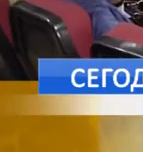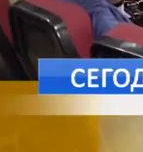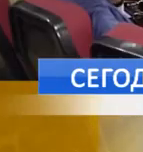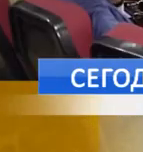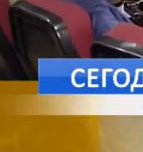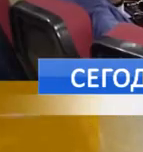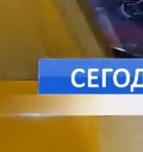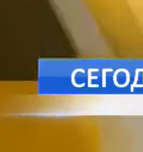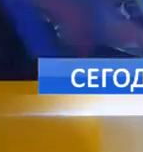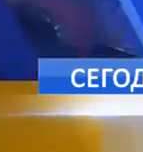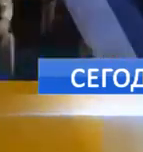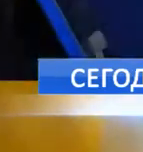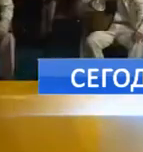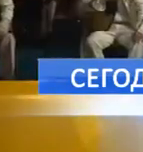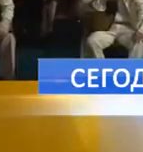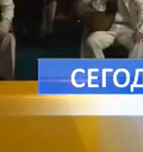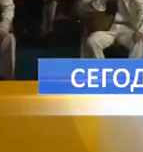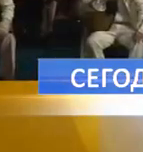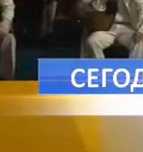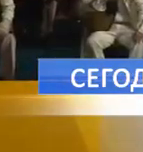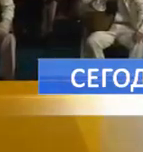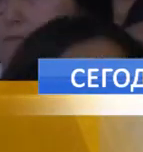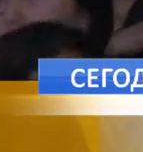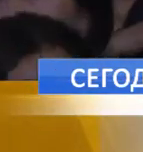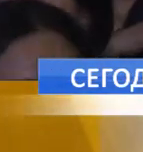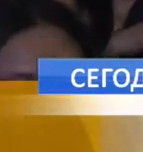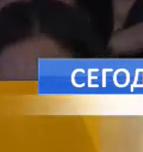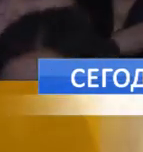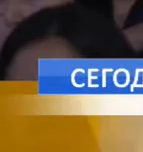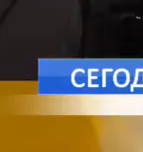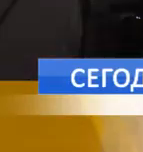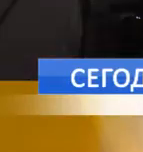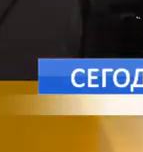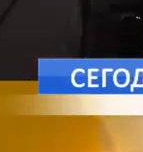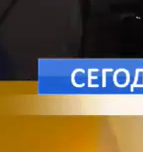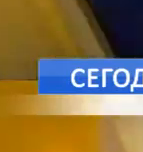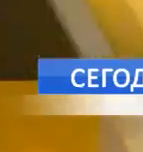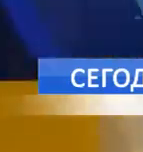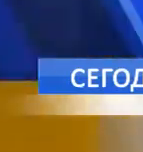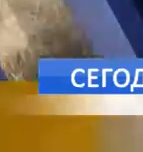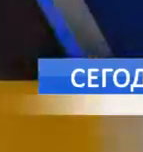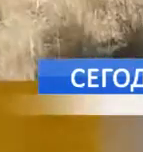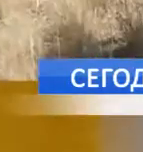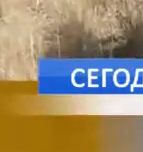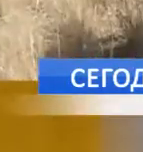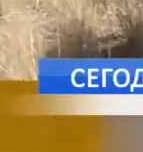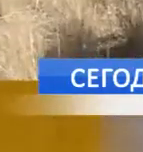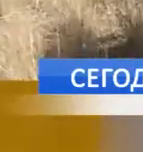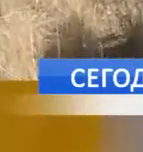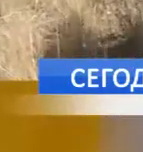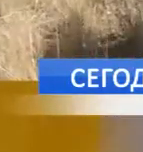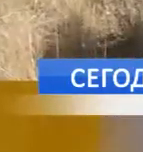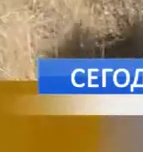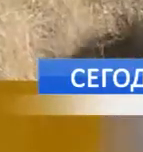проверил замкома области. Столичные мотивы. В области проходят дни столицы. Поздний ренессанс